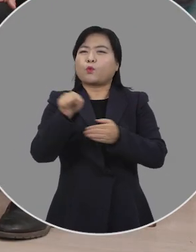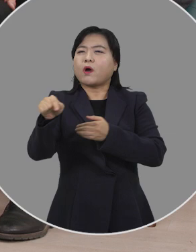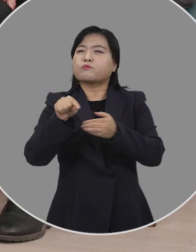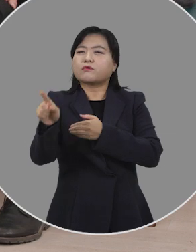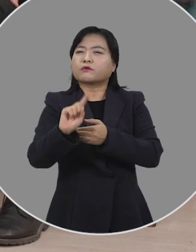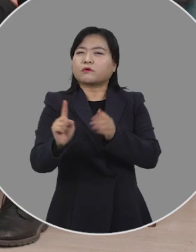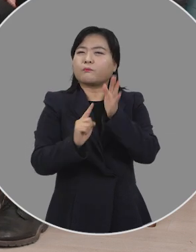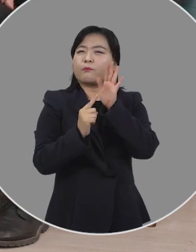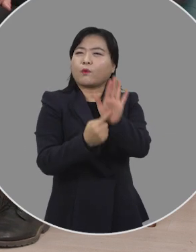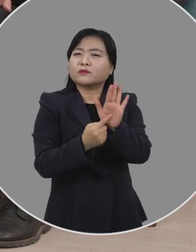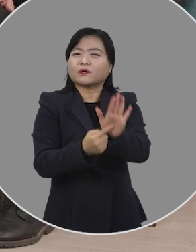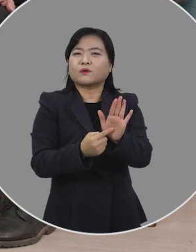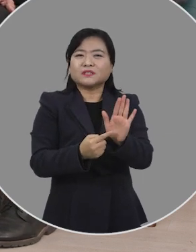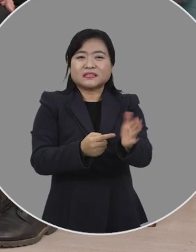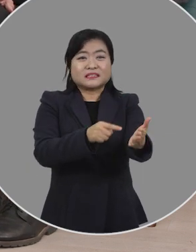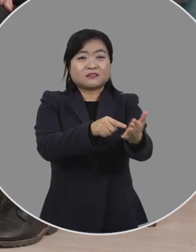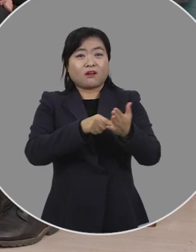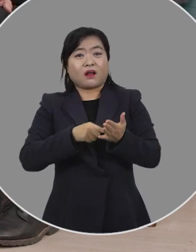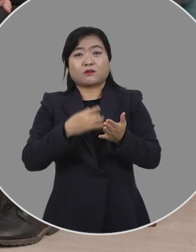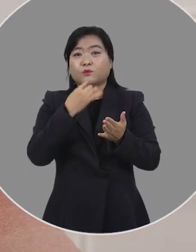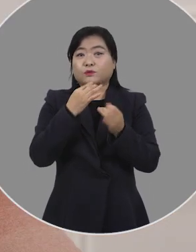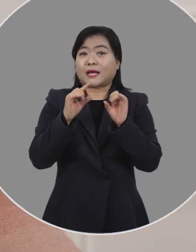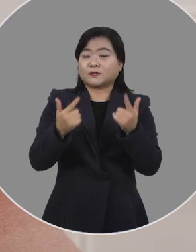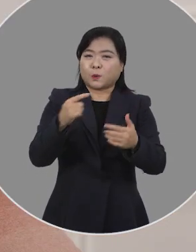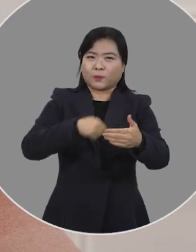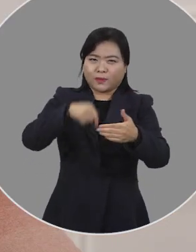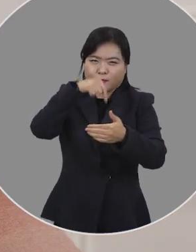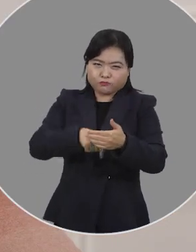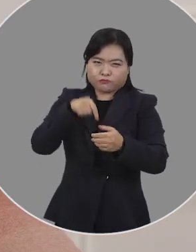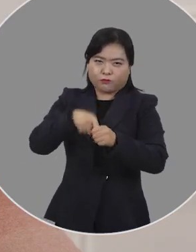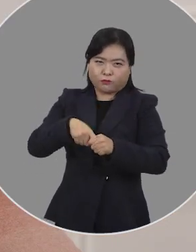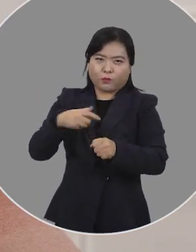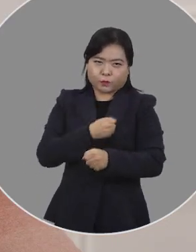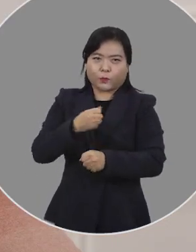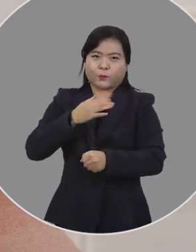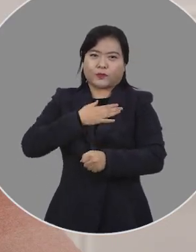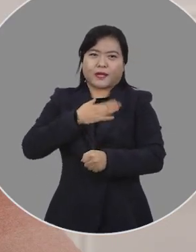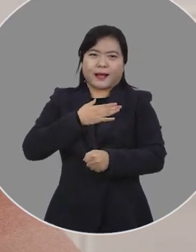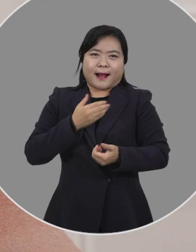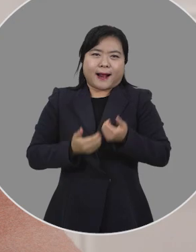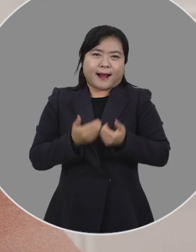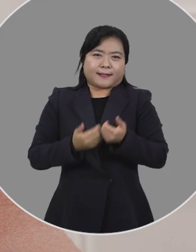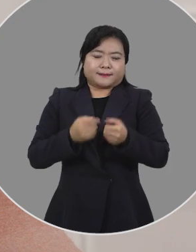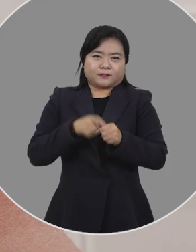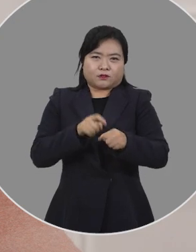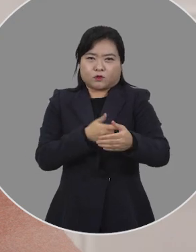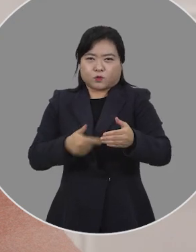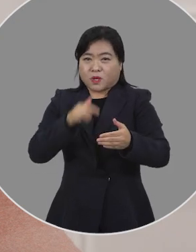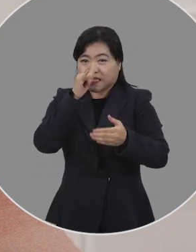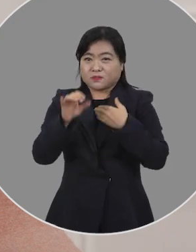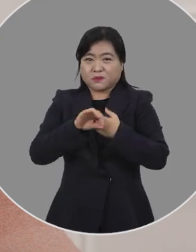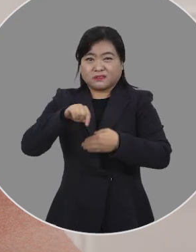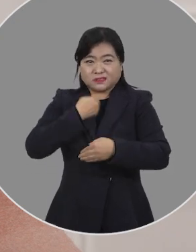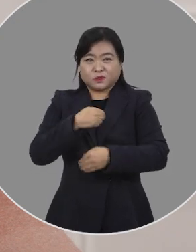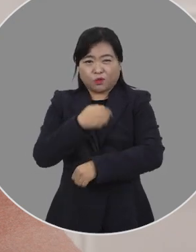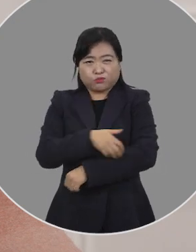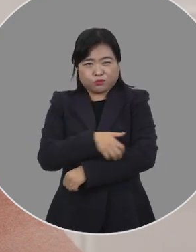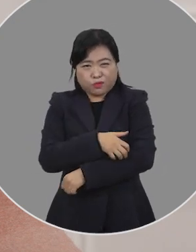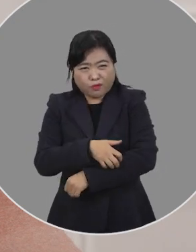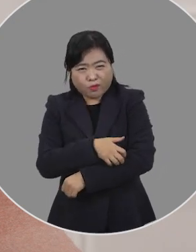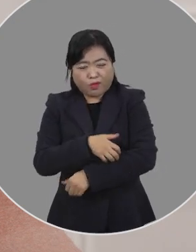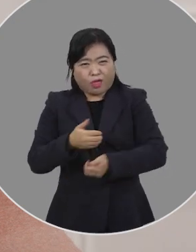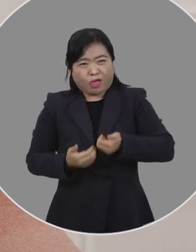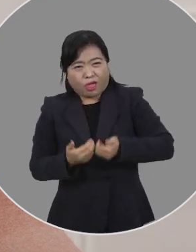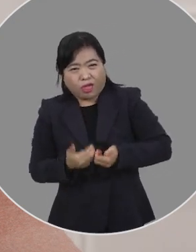어떤 표현이 되고 드러나는 그런 것뿐만이 아니라 내부적으로도 그런 갈등적인 요소가 있으면 굉장히 불편하거든요. 네, 그런